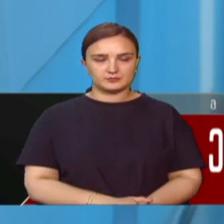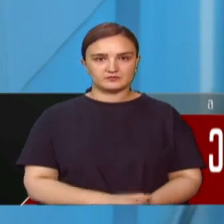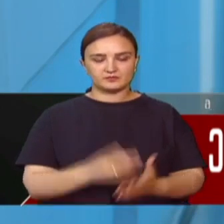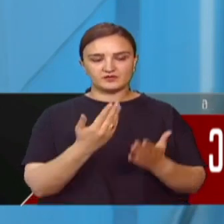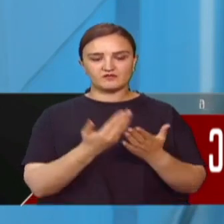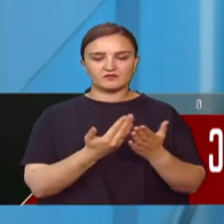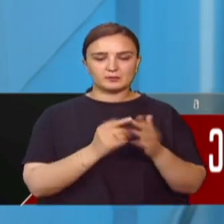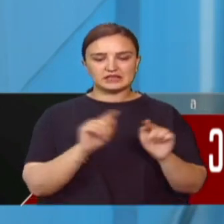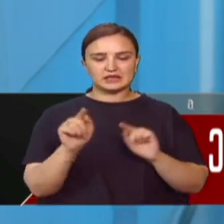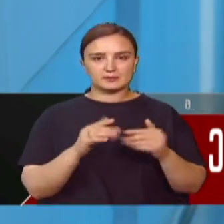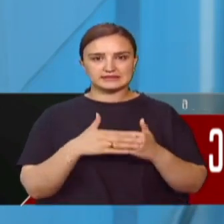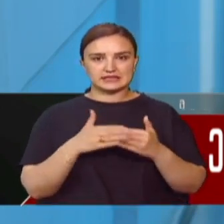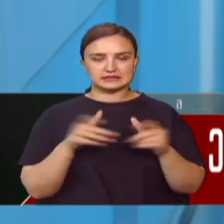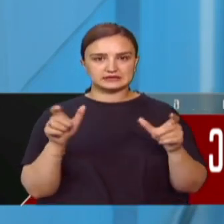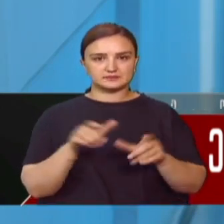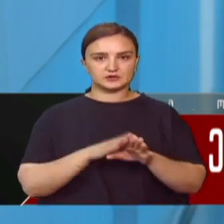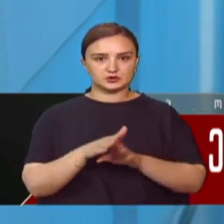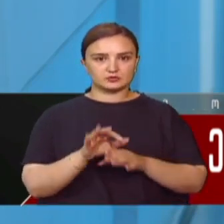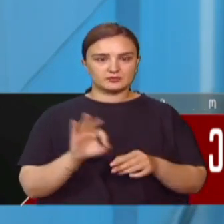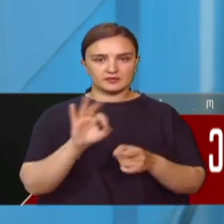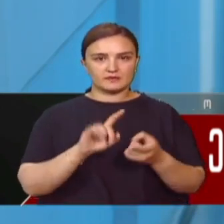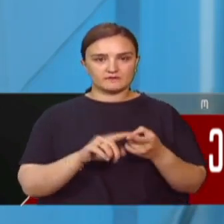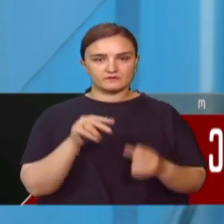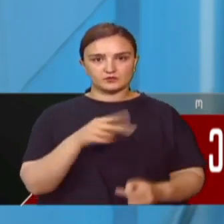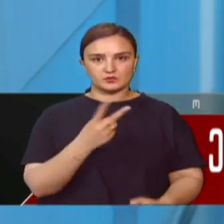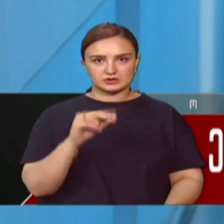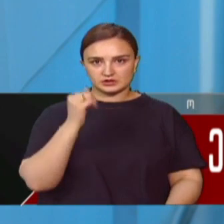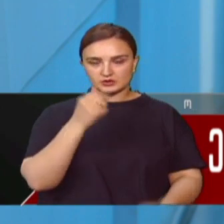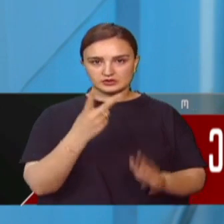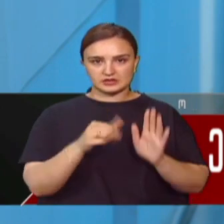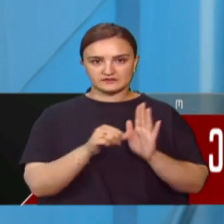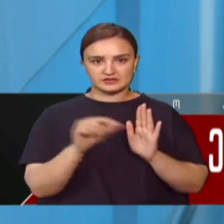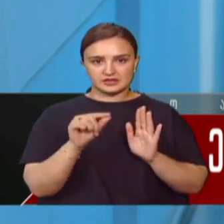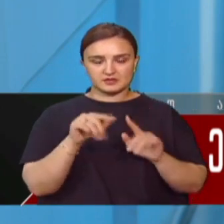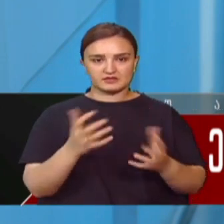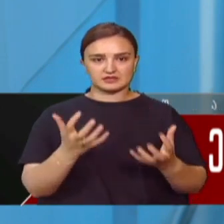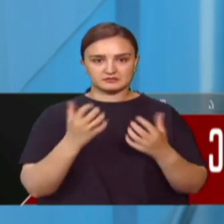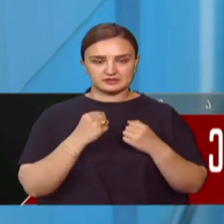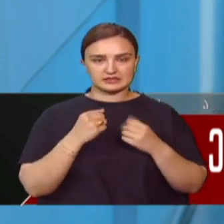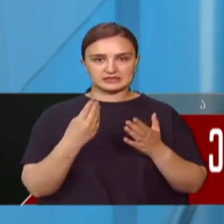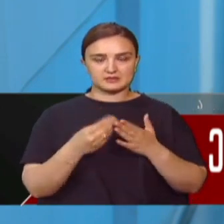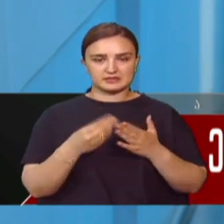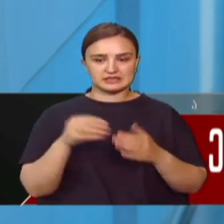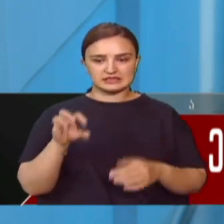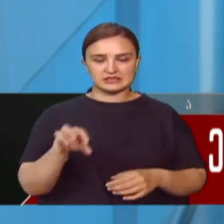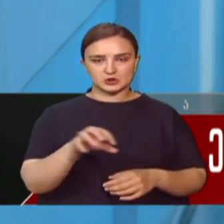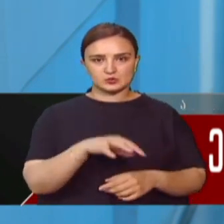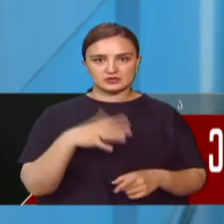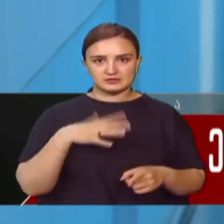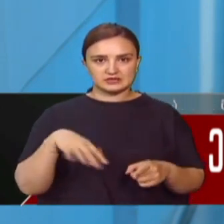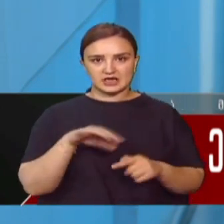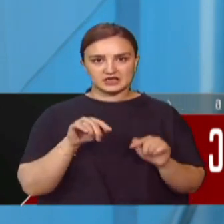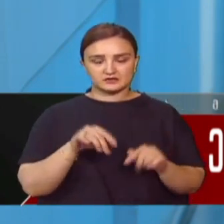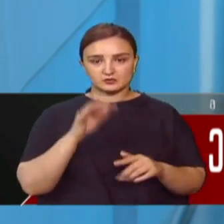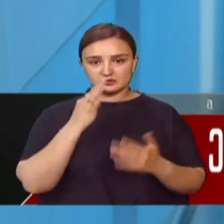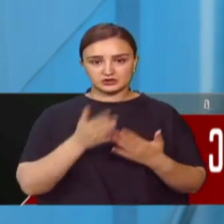მითითებები სანქციების შესრულებასთან დაკავშირებით 2022 წლის 26 თებერვალს მიიღეს საფინანსო ინსტიტუტებმა საქართველოში,